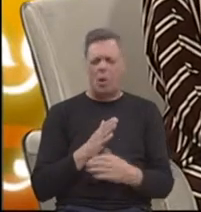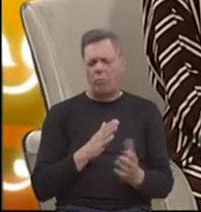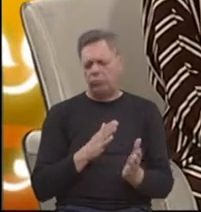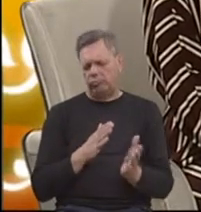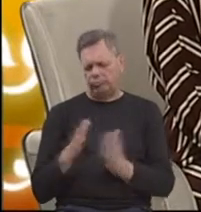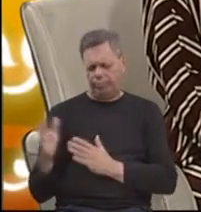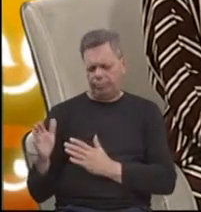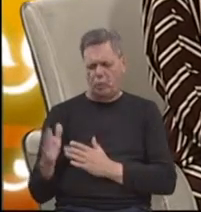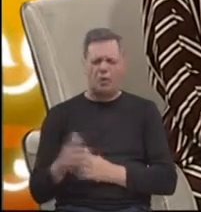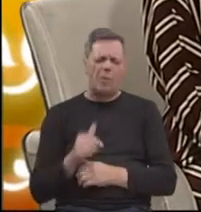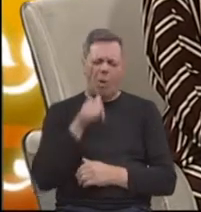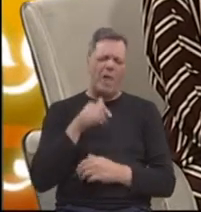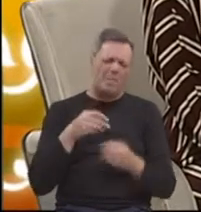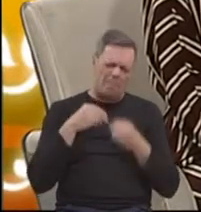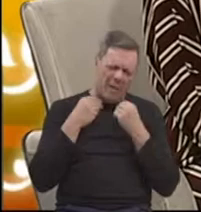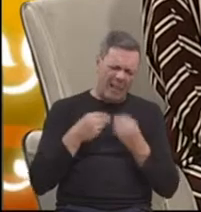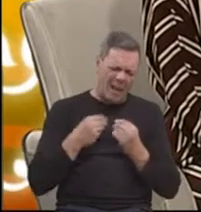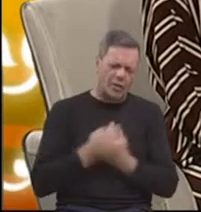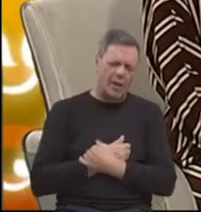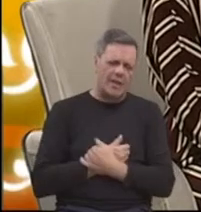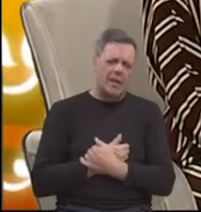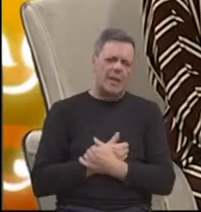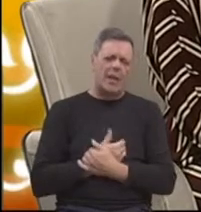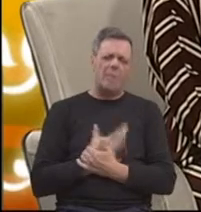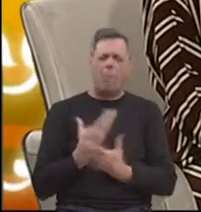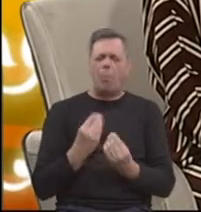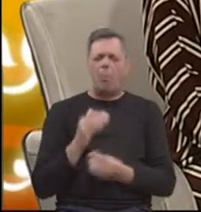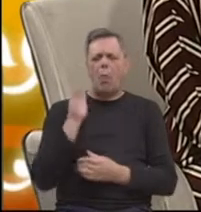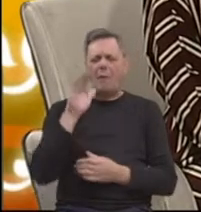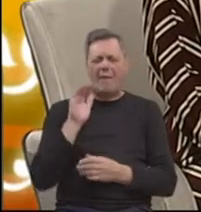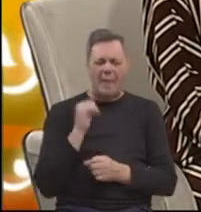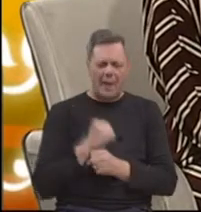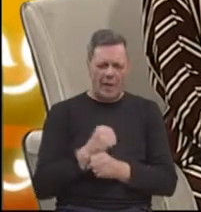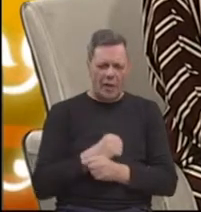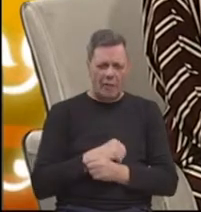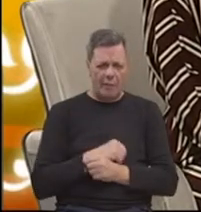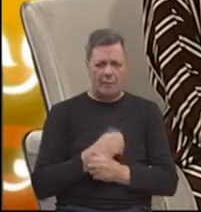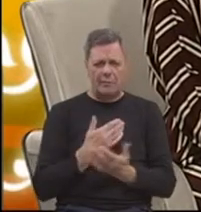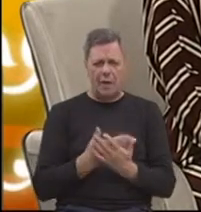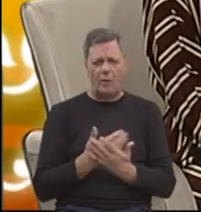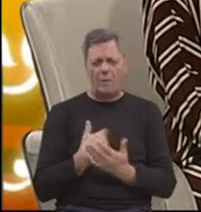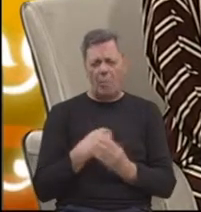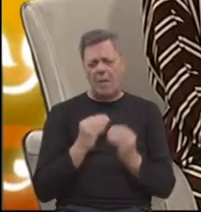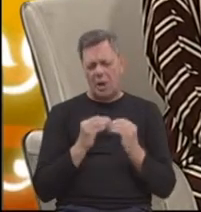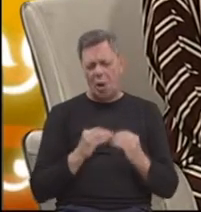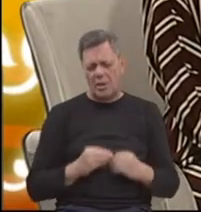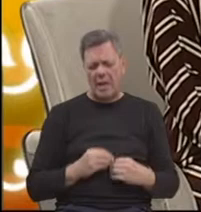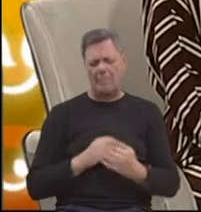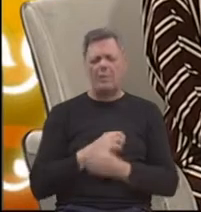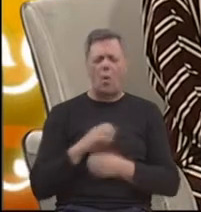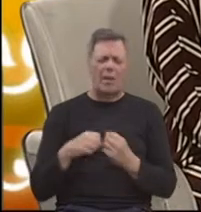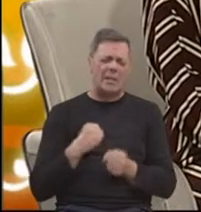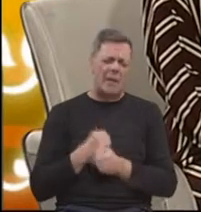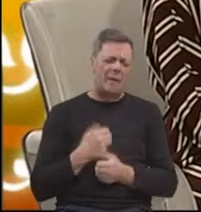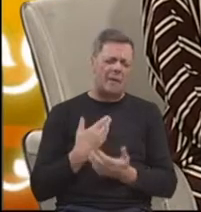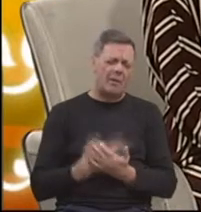pozvanim predavačima, ali imamo i jako puno prijavljenih radova. Tako da smo mi koncept općenito kongresa napravili na